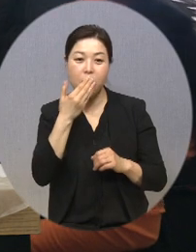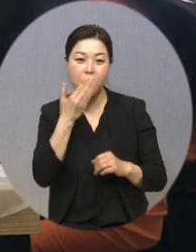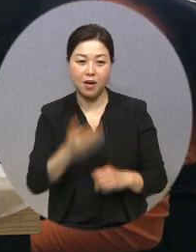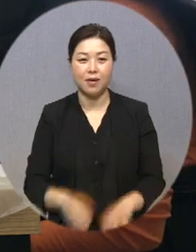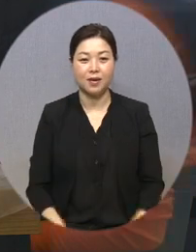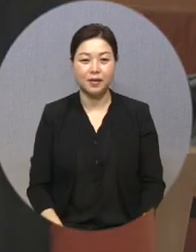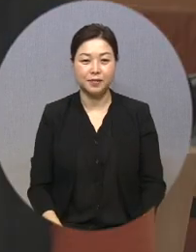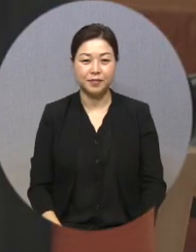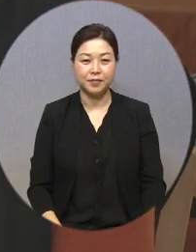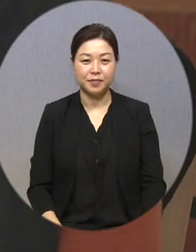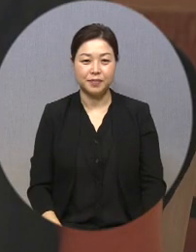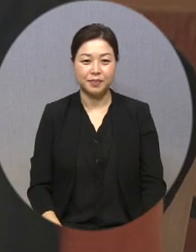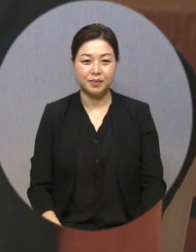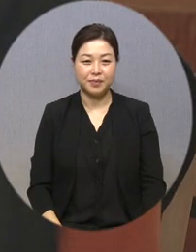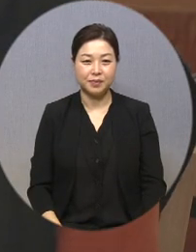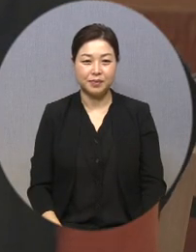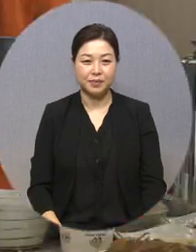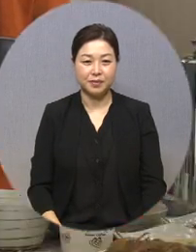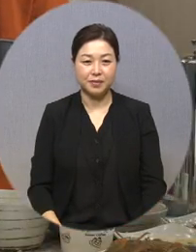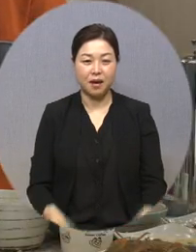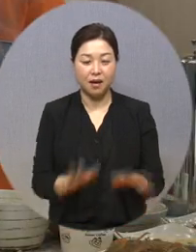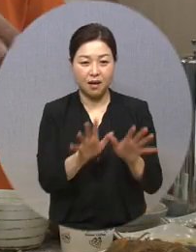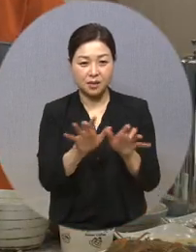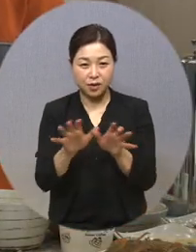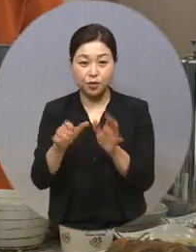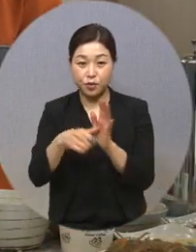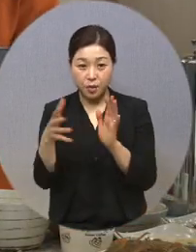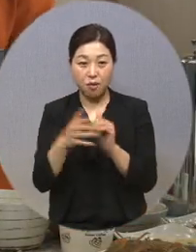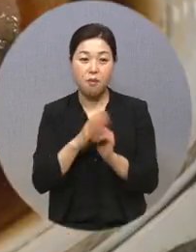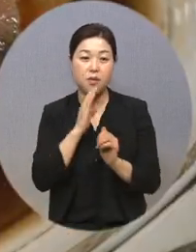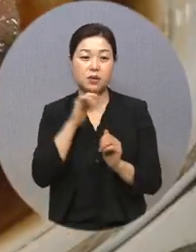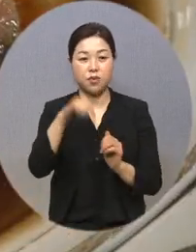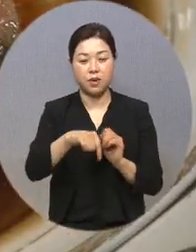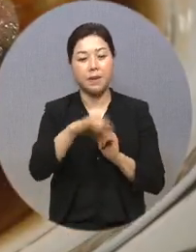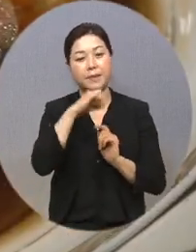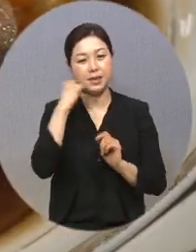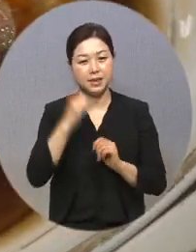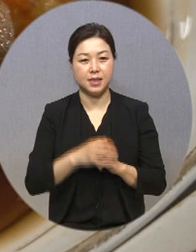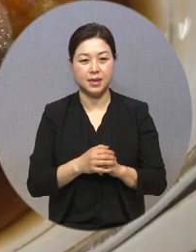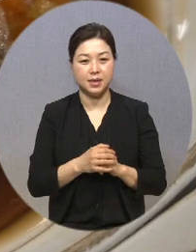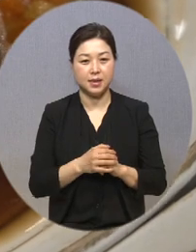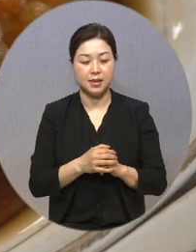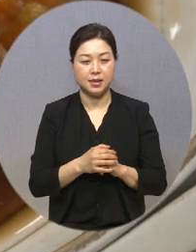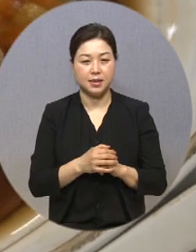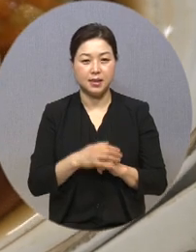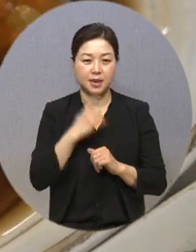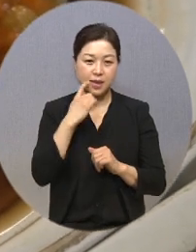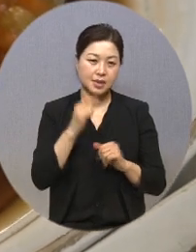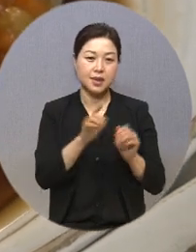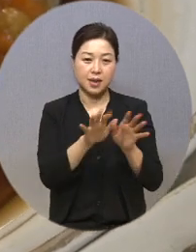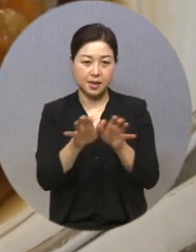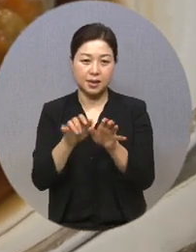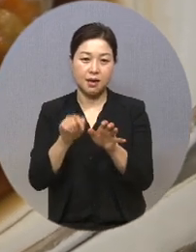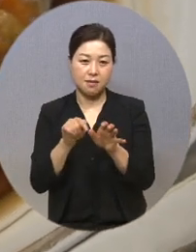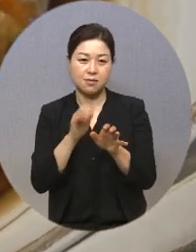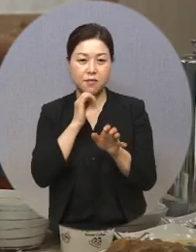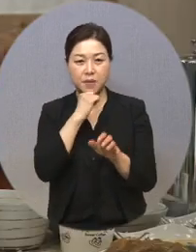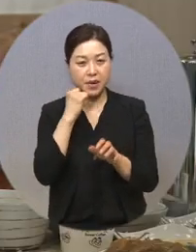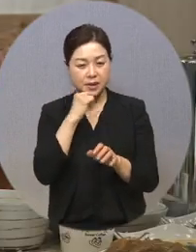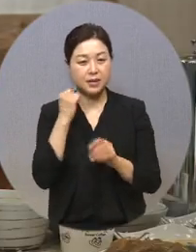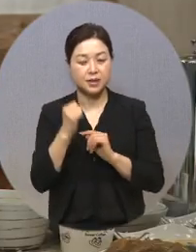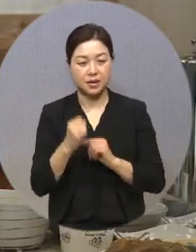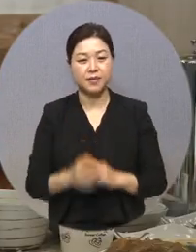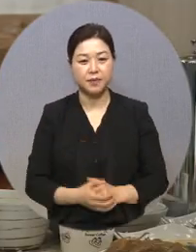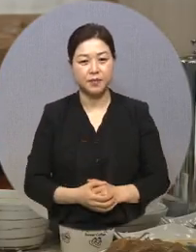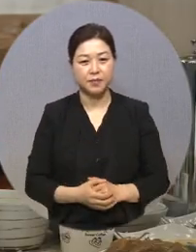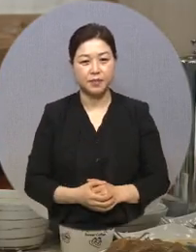보여주신다고. 간장게장도 뭐 유명한가요? 간장게장이 되게 맛있대요, 이 집이. 간장게장도 제가 엄청 많이 먹었었어요. 한정식 때도.